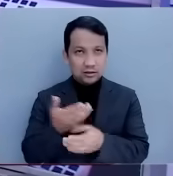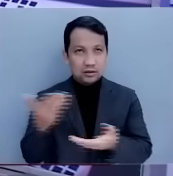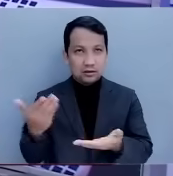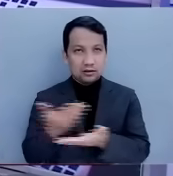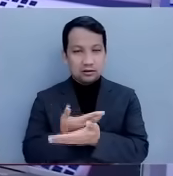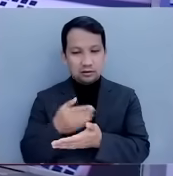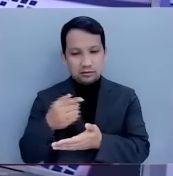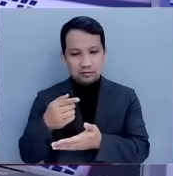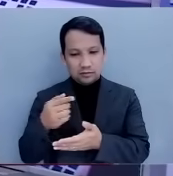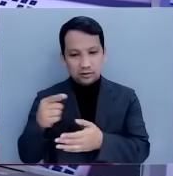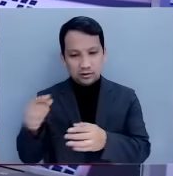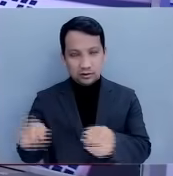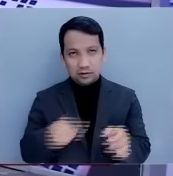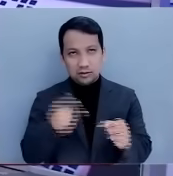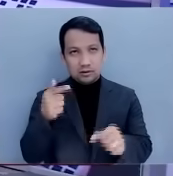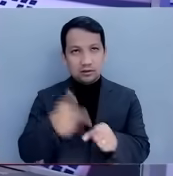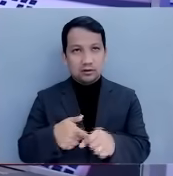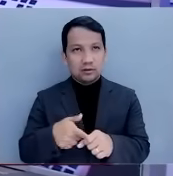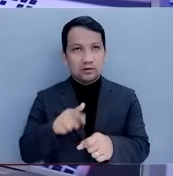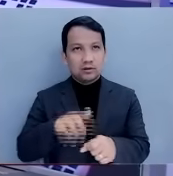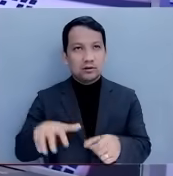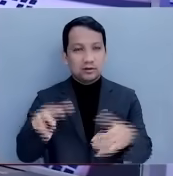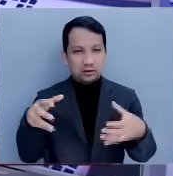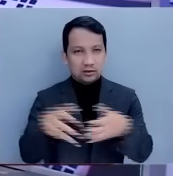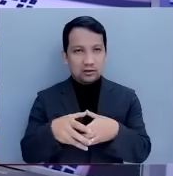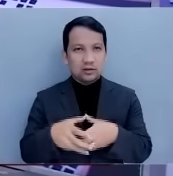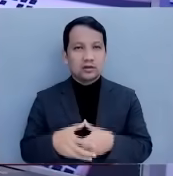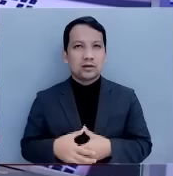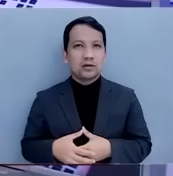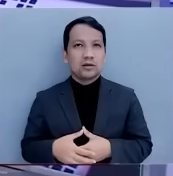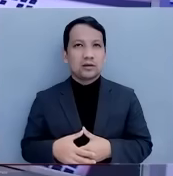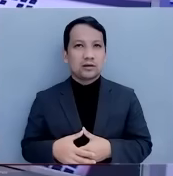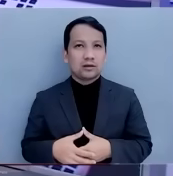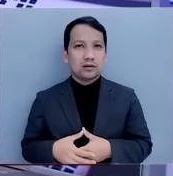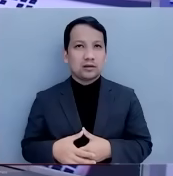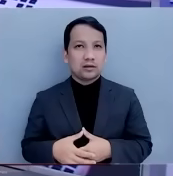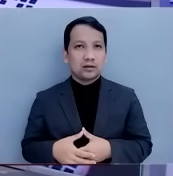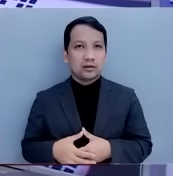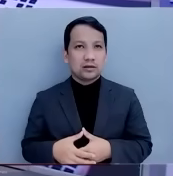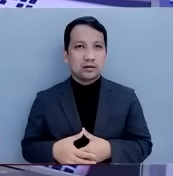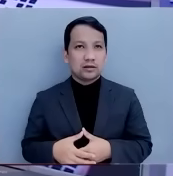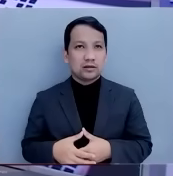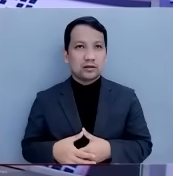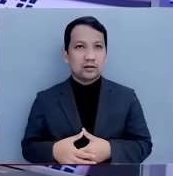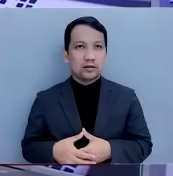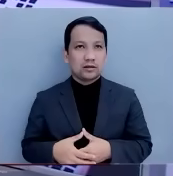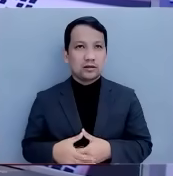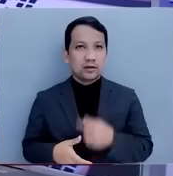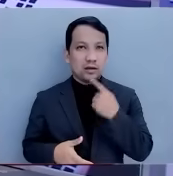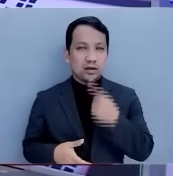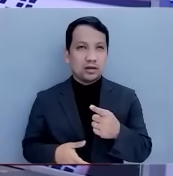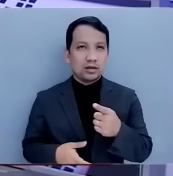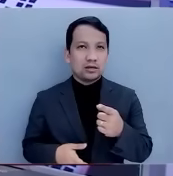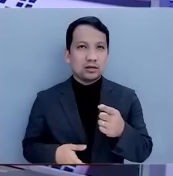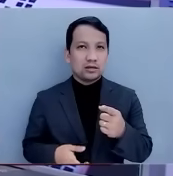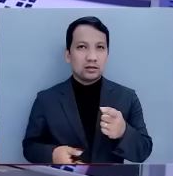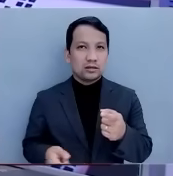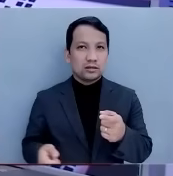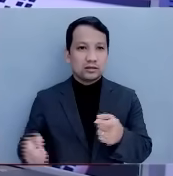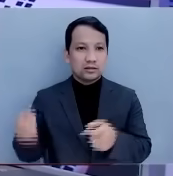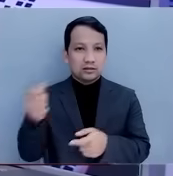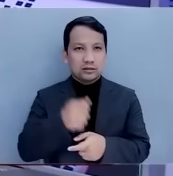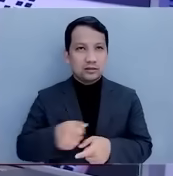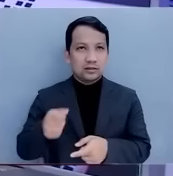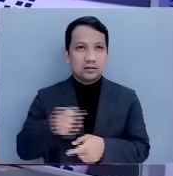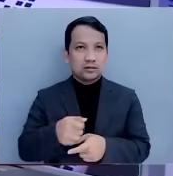tires, gasolina, so lahat na yun, package na yun doon. Yung sabihin, yung gulong, uubusin mo yun sa maghapon. Oo. Hindi maganda sa environment